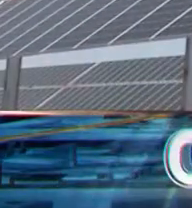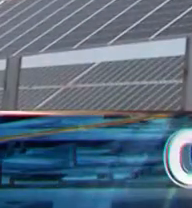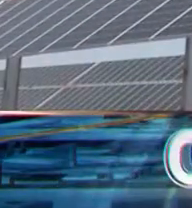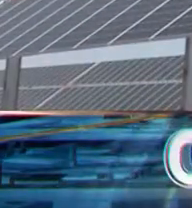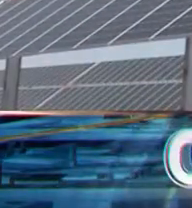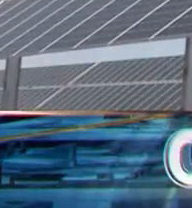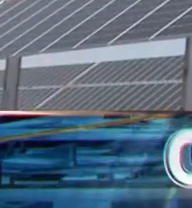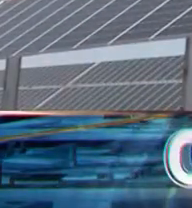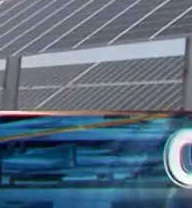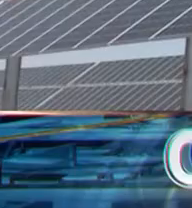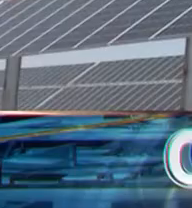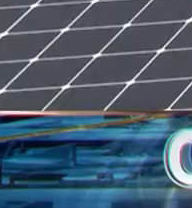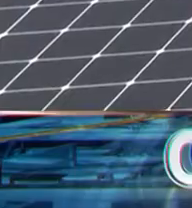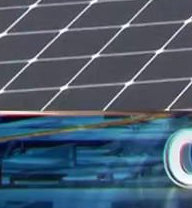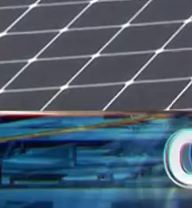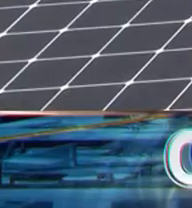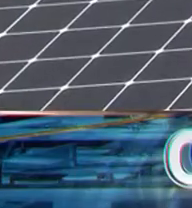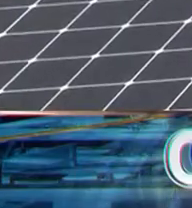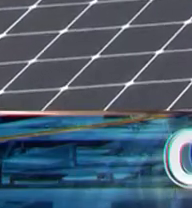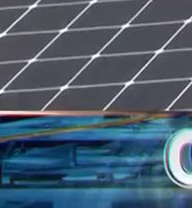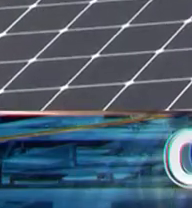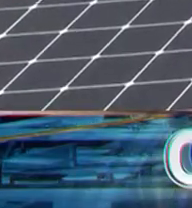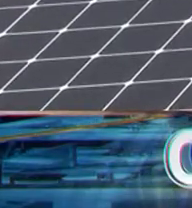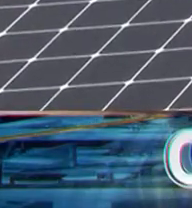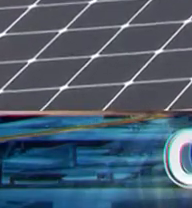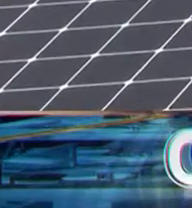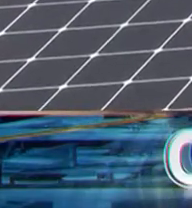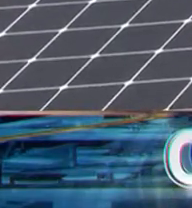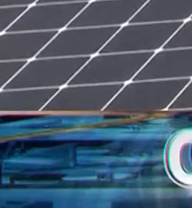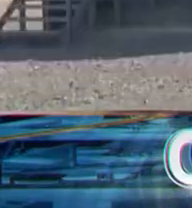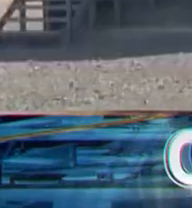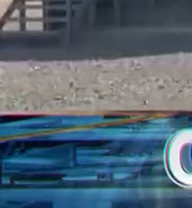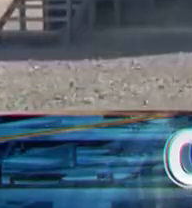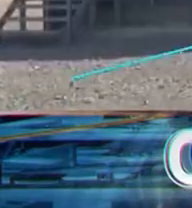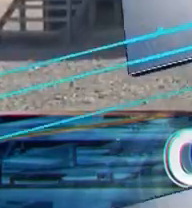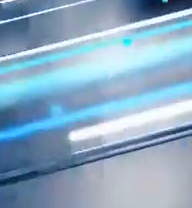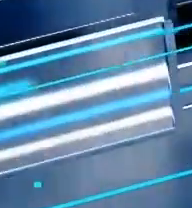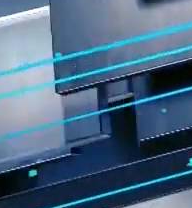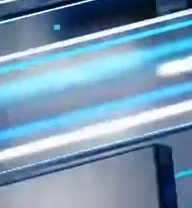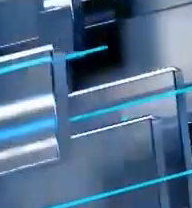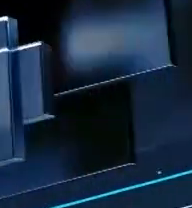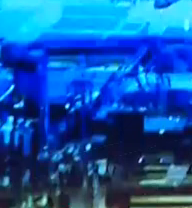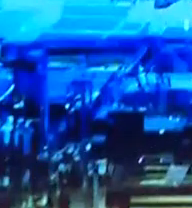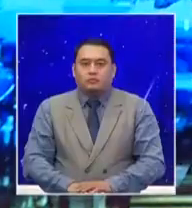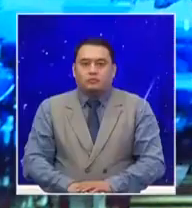5000 мегаватт в год. В Алматинской области запущена новая солнечная электростанция.